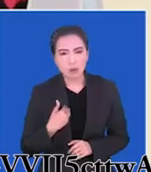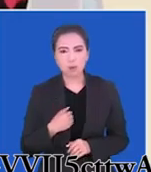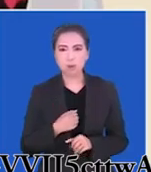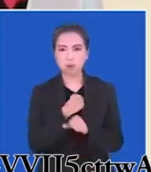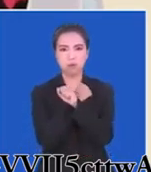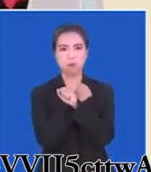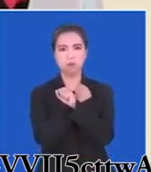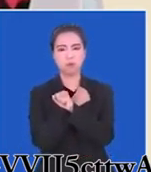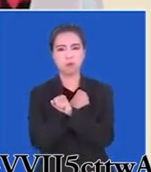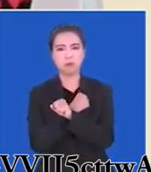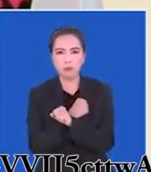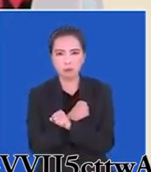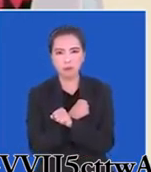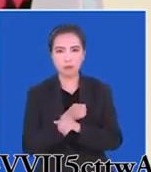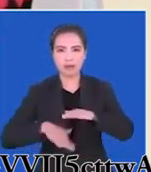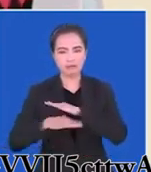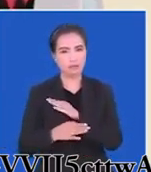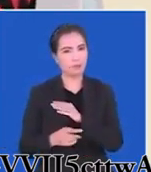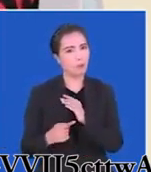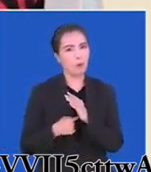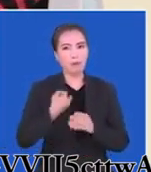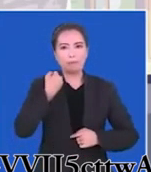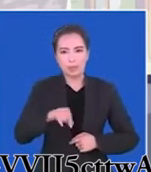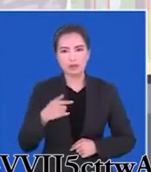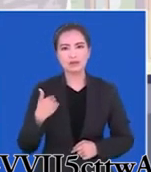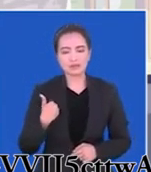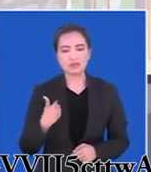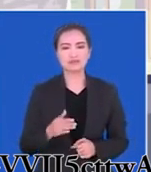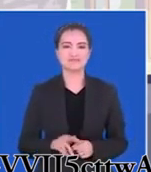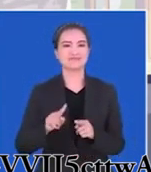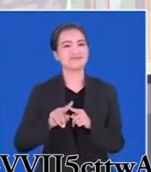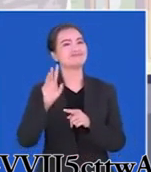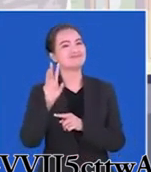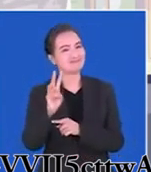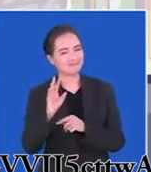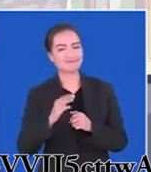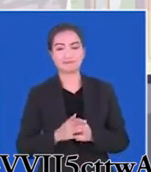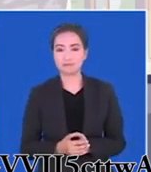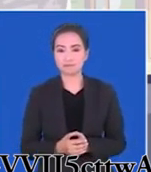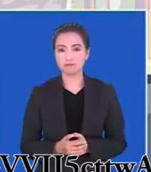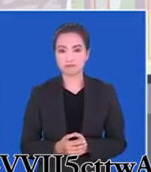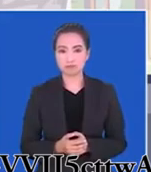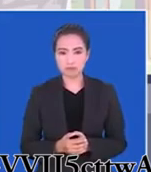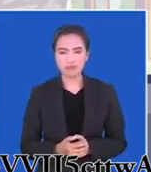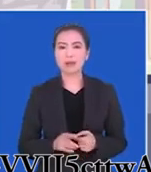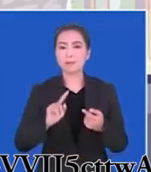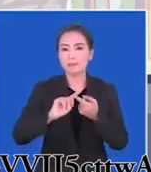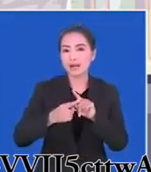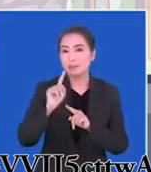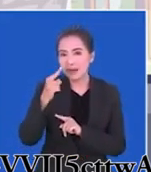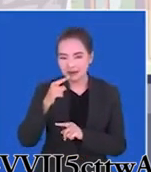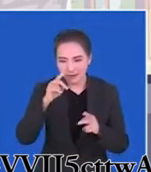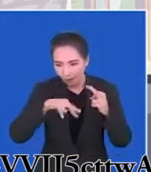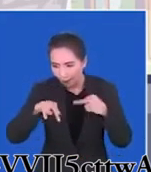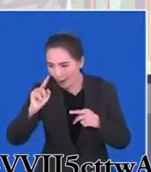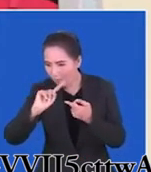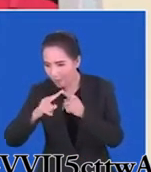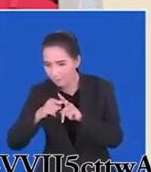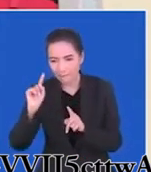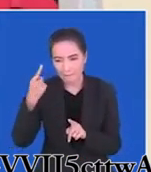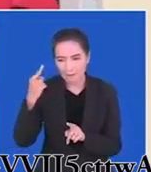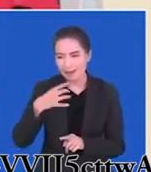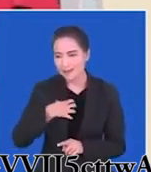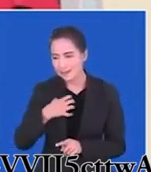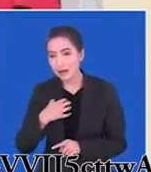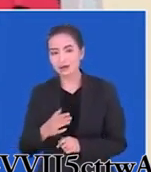มัดตัวเลยครับเนี่ยใช่ไหมฮะ ใช่ ข้อที่6นี่เรื่องการค้นหาเพื่อนใหม่ตรงนี้อยากจะบอกว่า